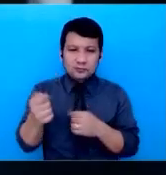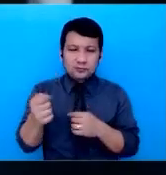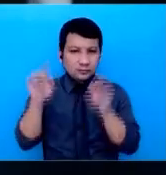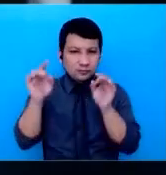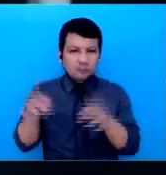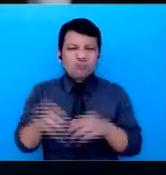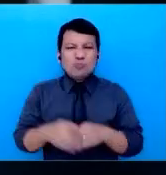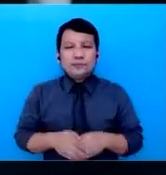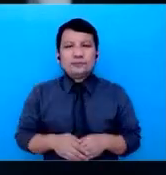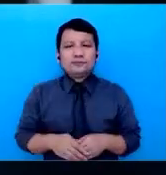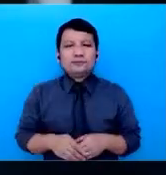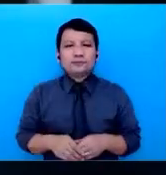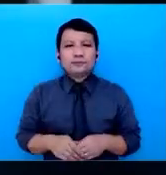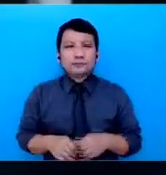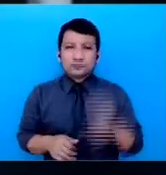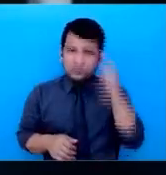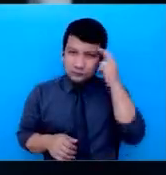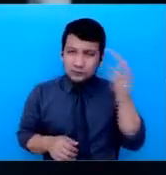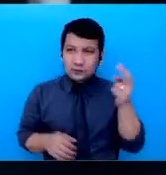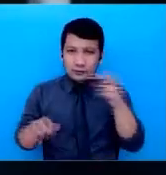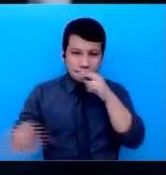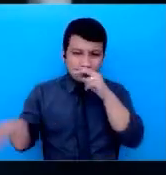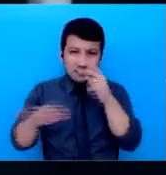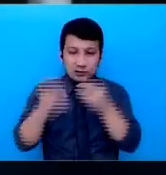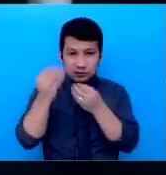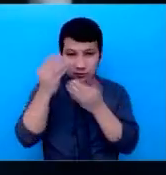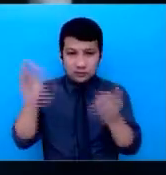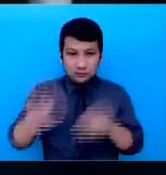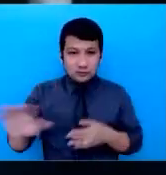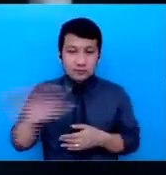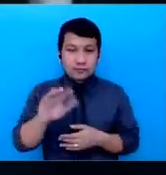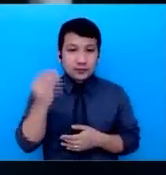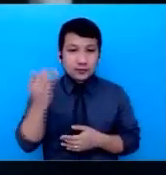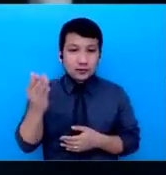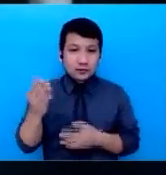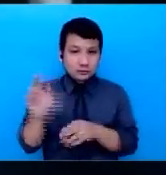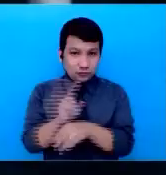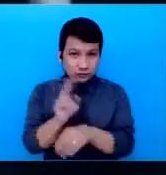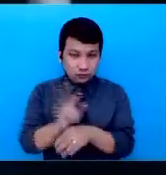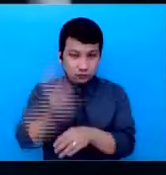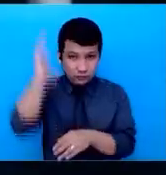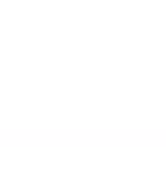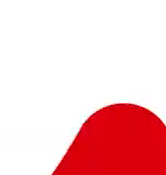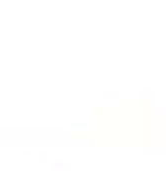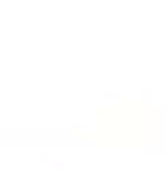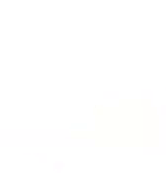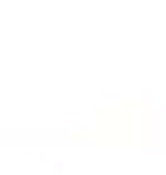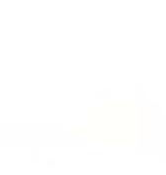reanalyze whether we need to go into the use of face shields or not.